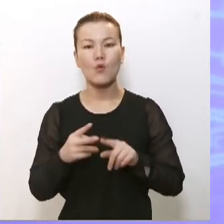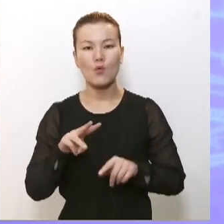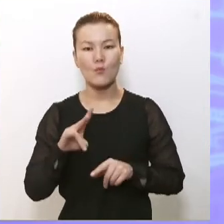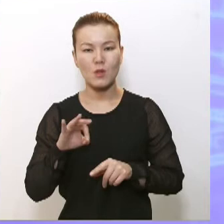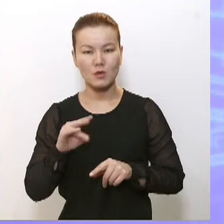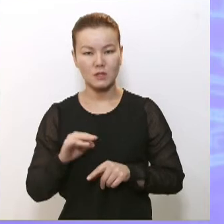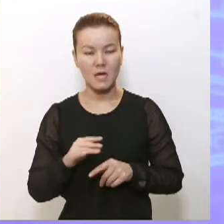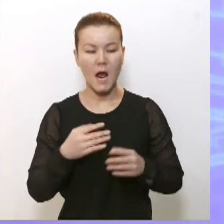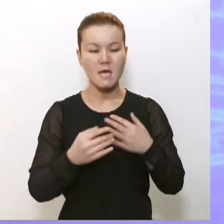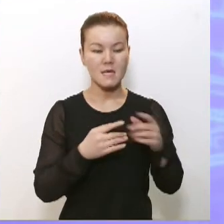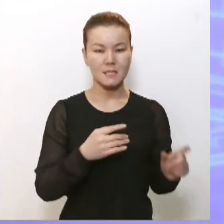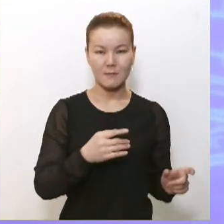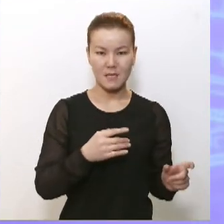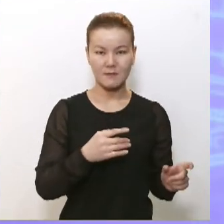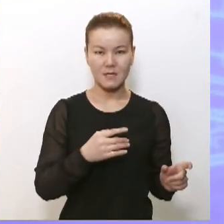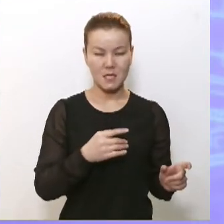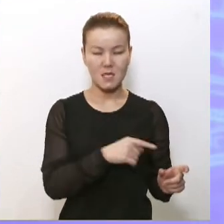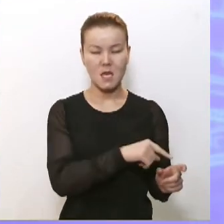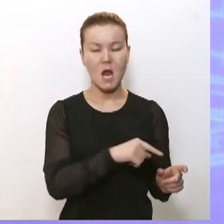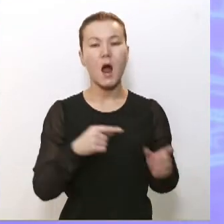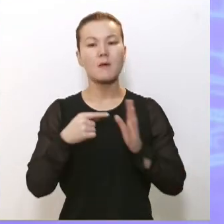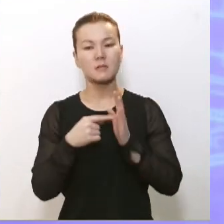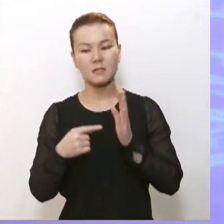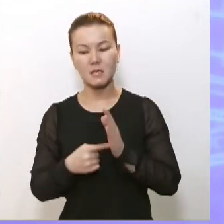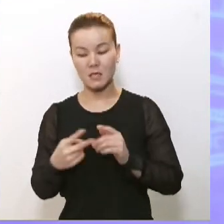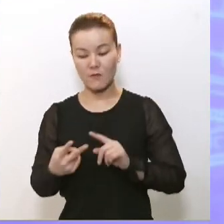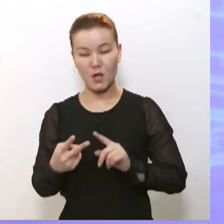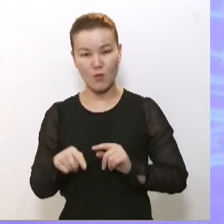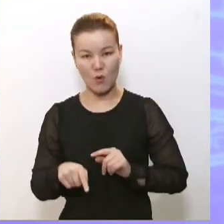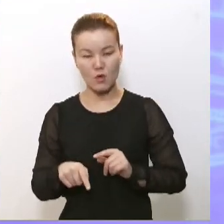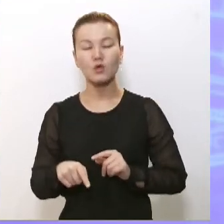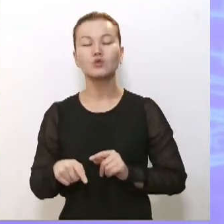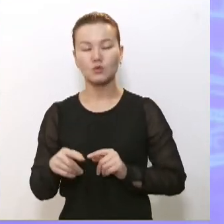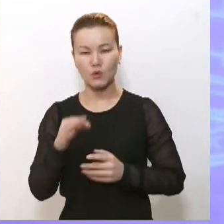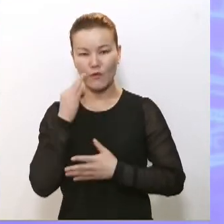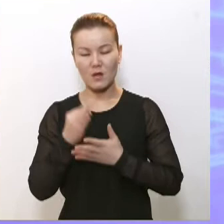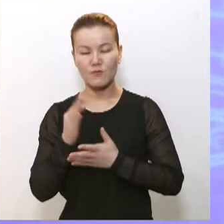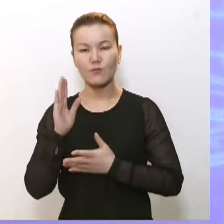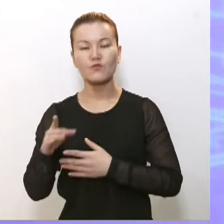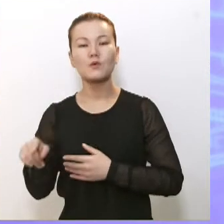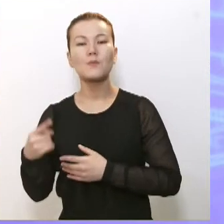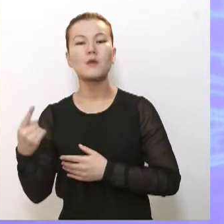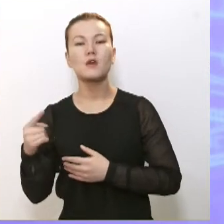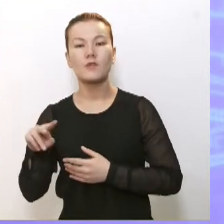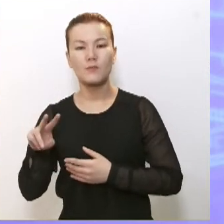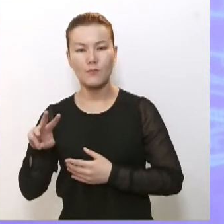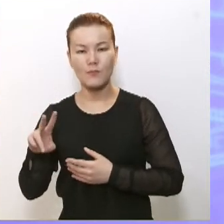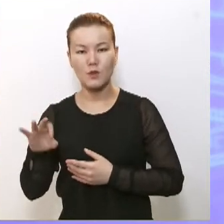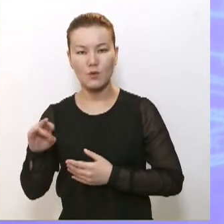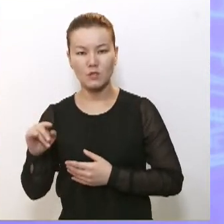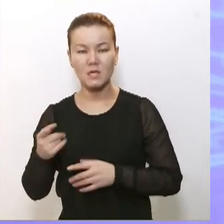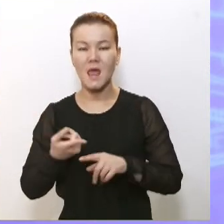произведение разделить на второй множитель то получим 1 умножить это же